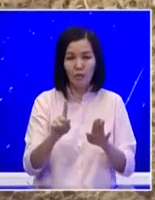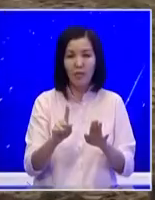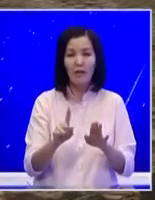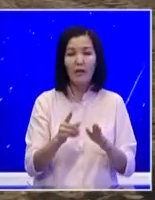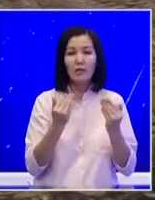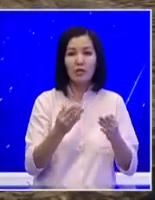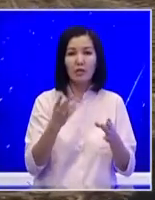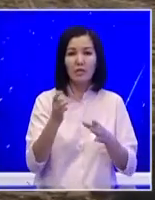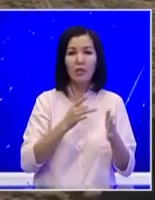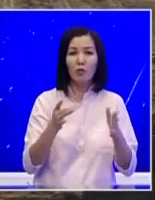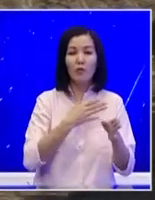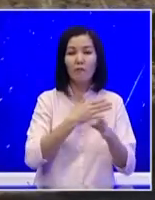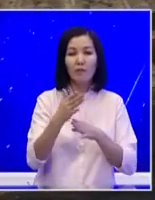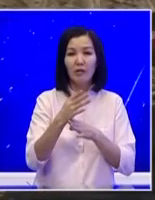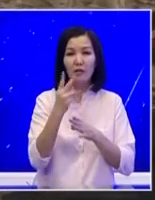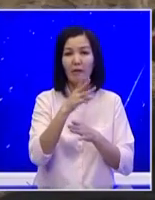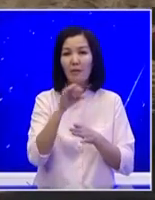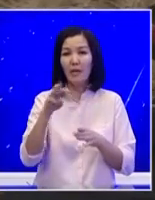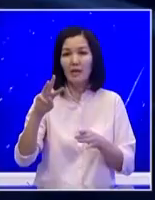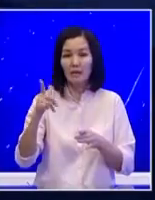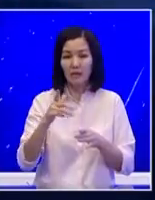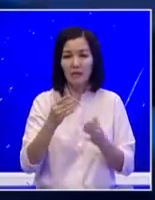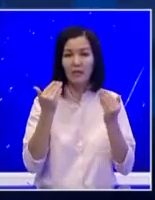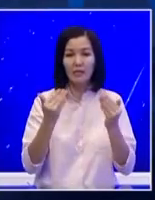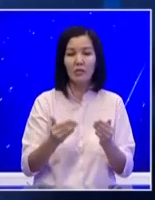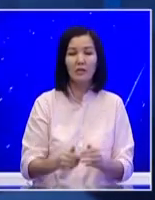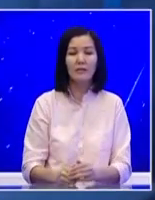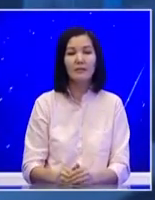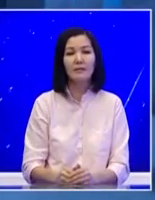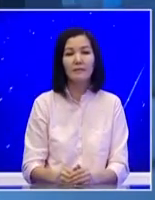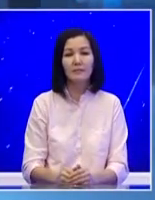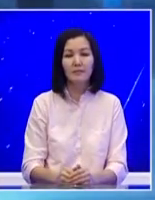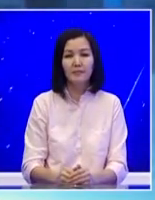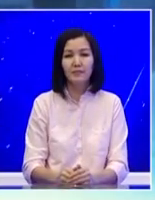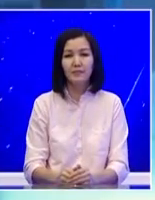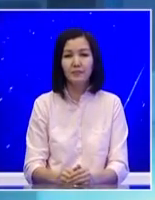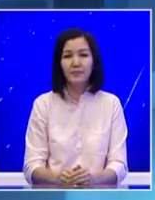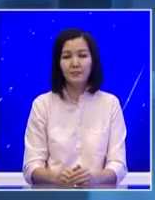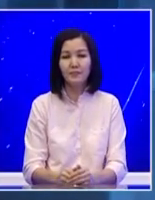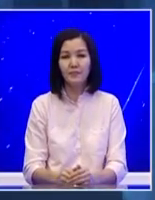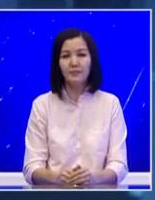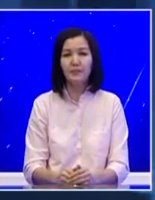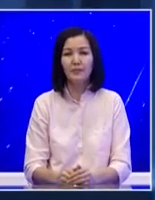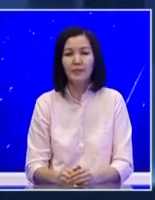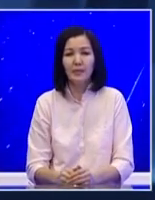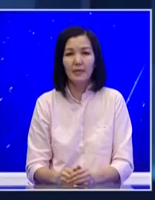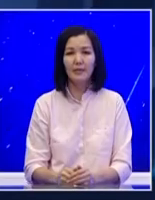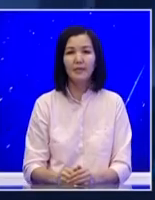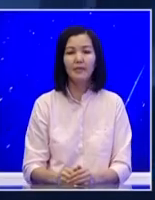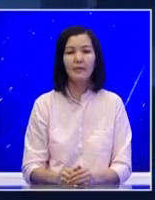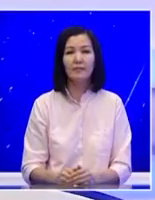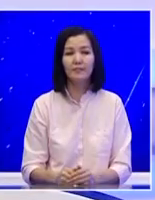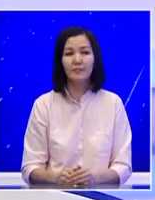регионального бюджета было выделено 2 миллиарда тенге. Азат Жумаханов, Нуржан Муканов, телекомпания ЖТСУ, Талдыкурган.